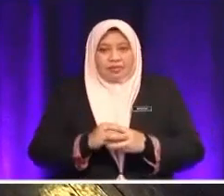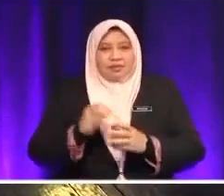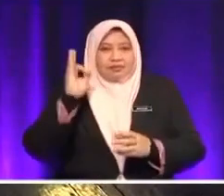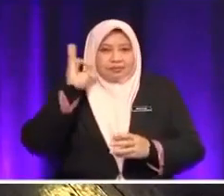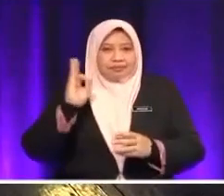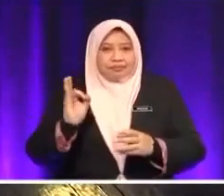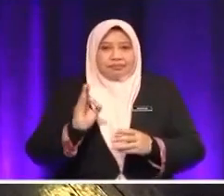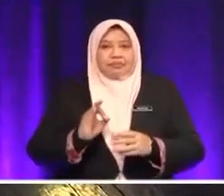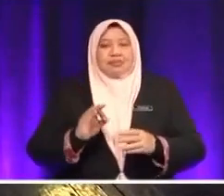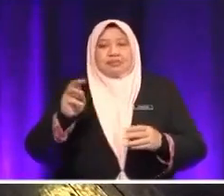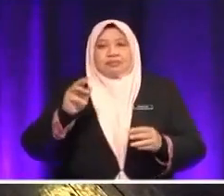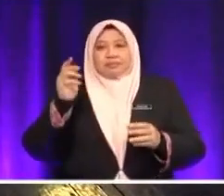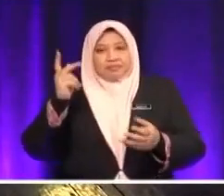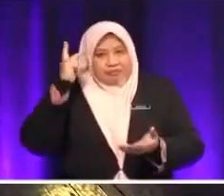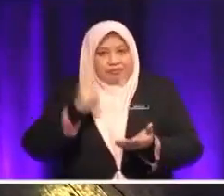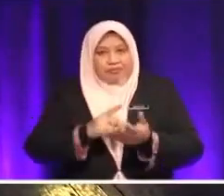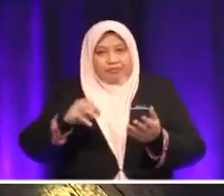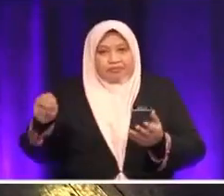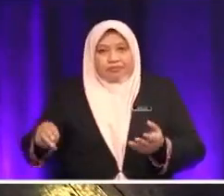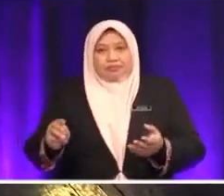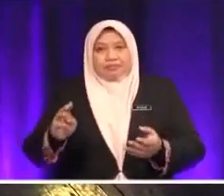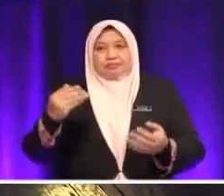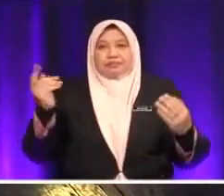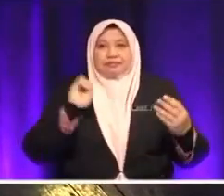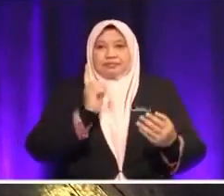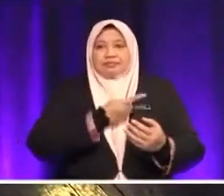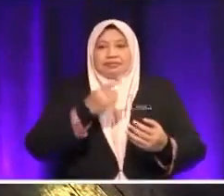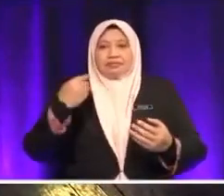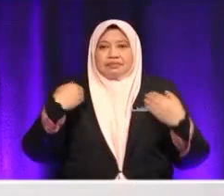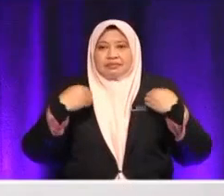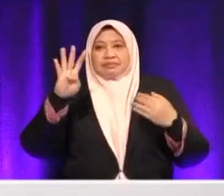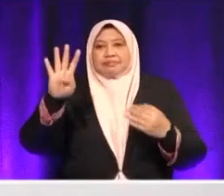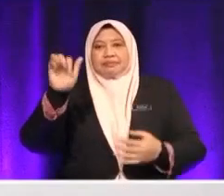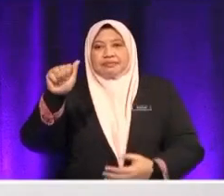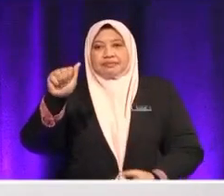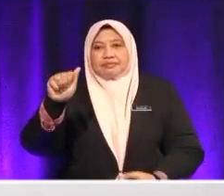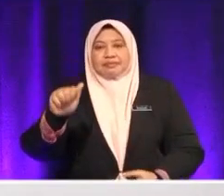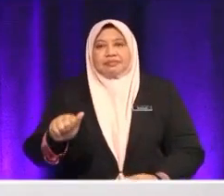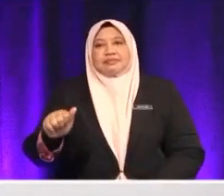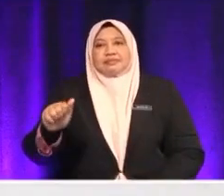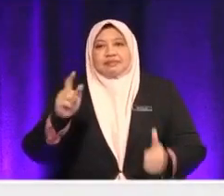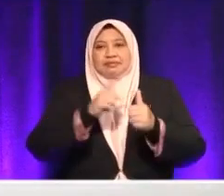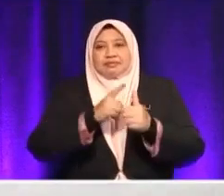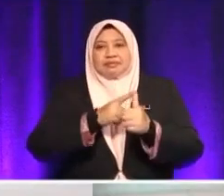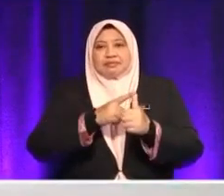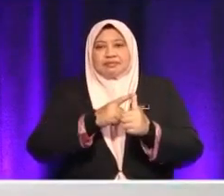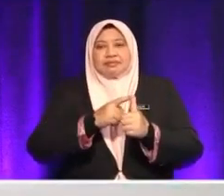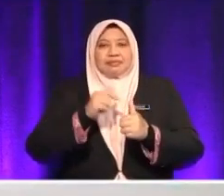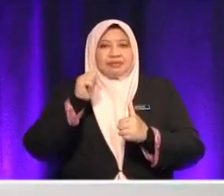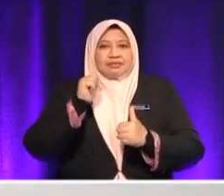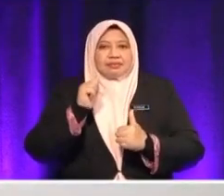mengenalkan sebenarnya Hanif kita ada empat e murid kita hari ini iya iya Yang pertama